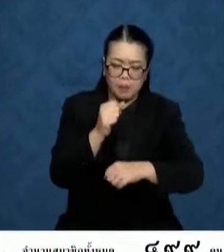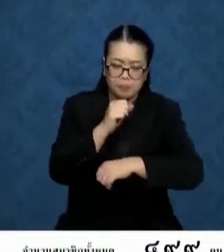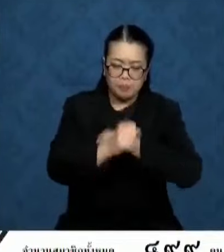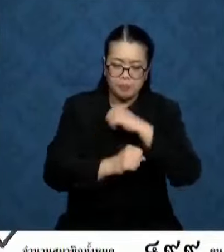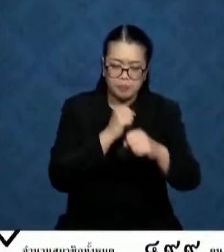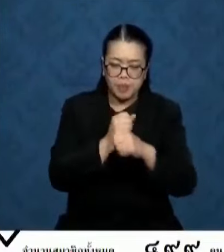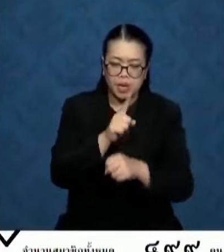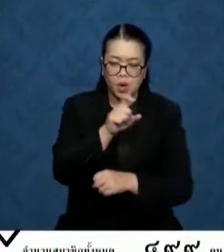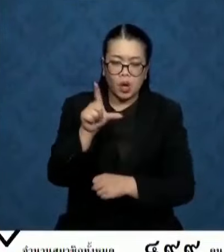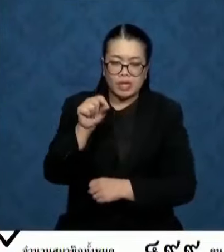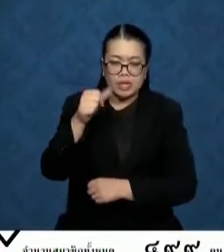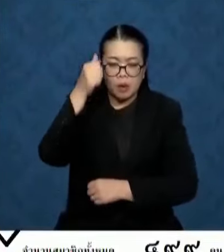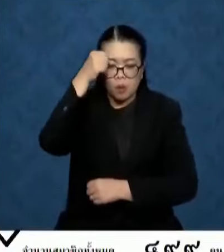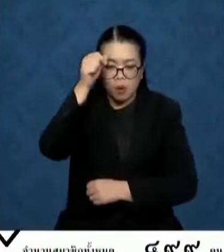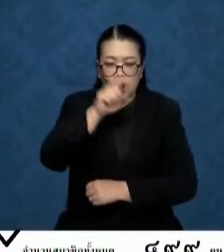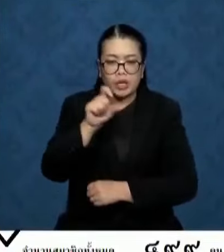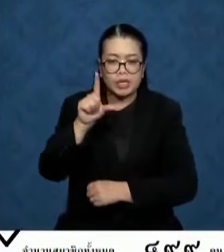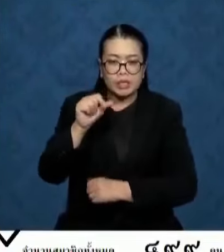เคยติดครุกจริแแต่วันเดียวเป็ขว